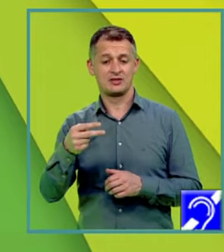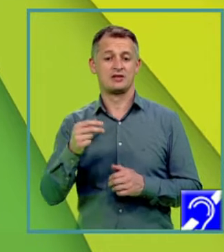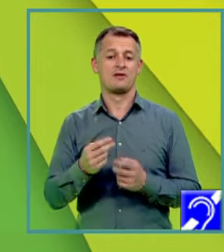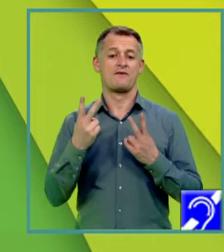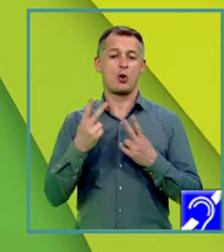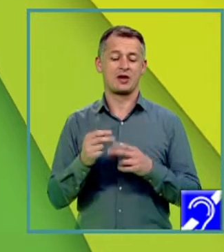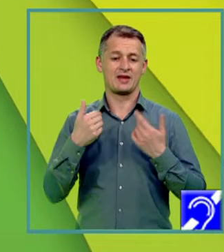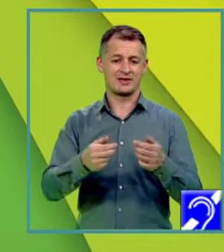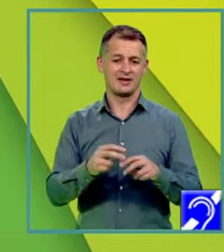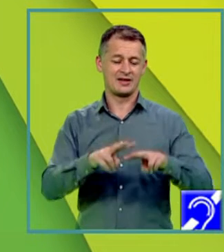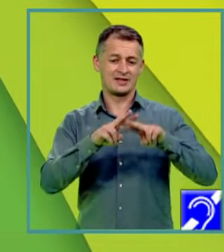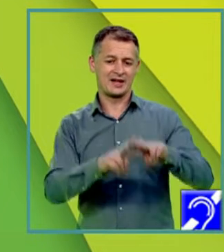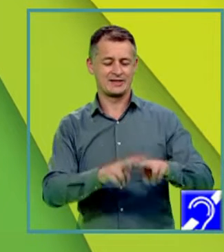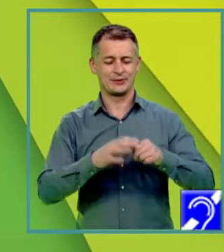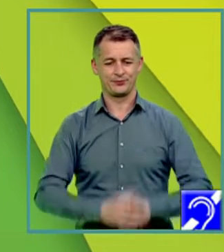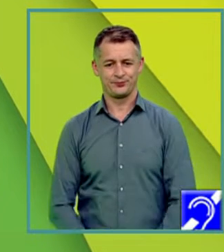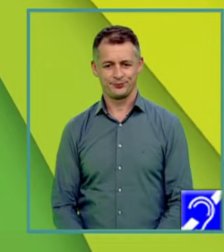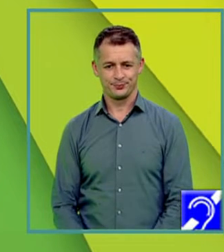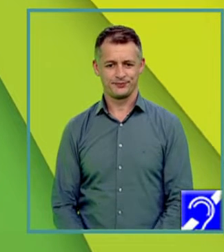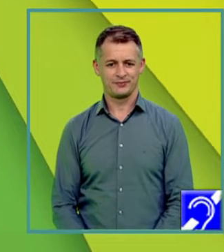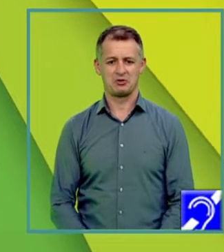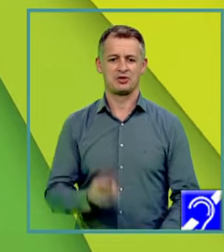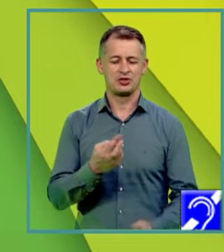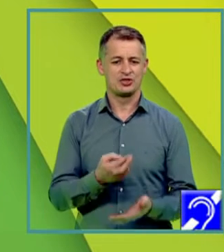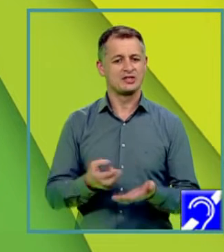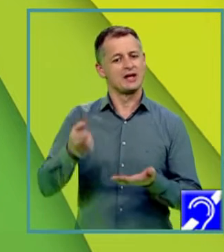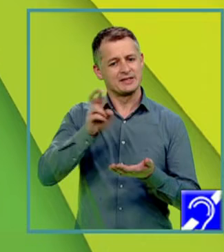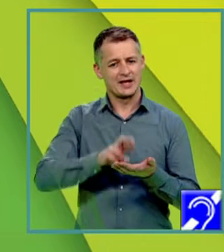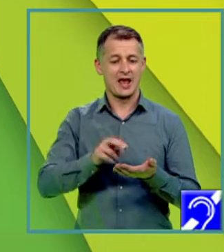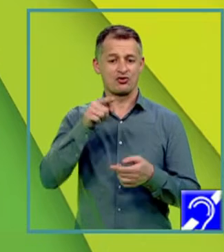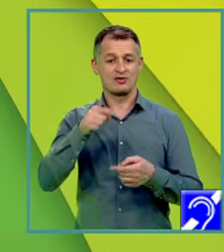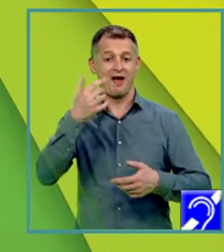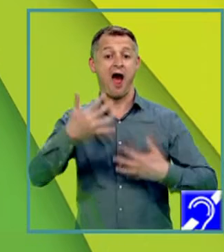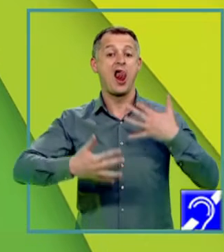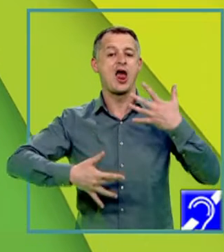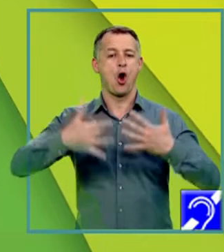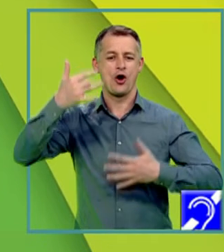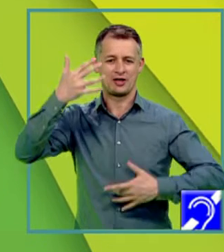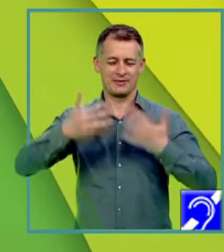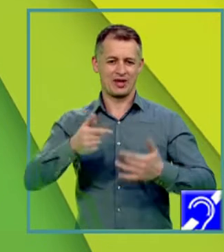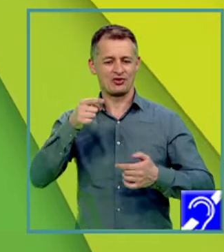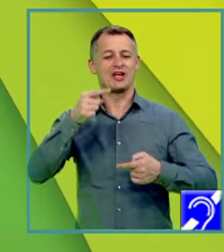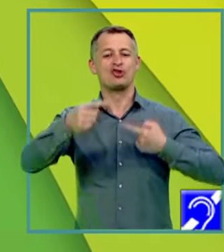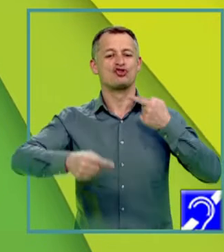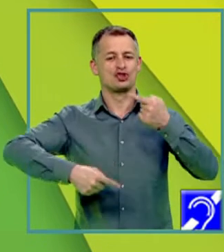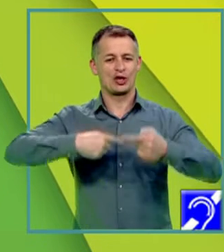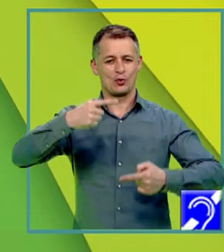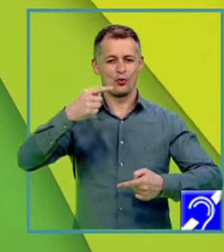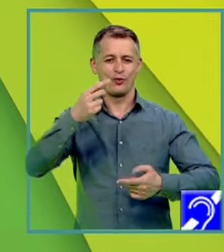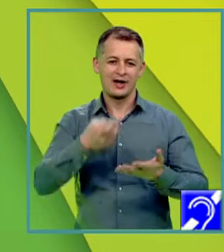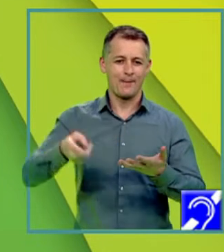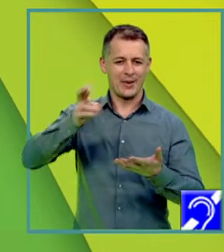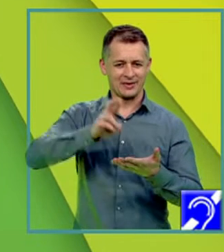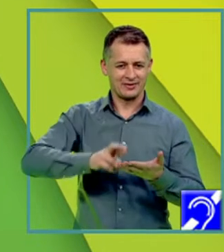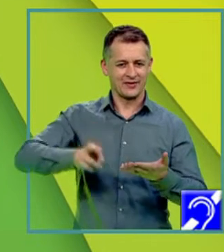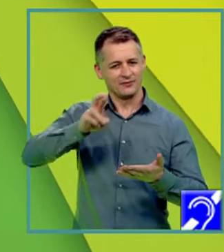dată de variabila rest și se reia acesta algoritmi acest ciclu repetitiv cât timp bleu